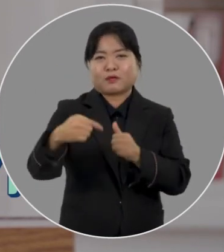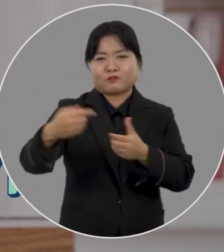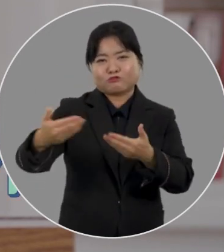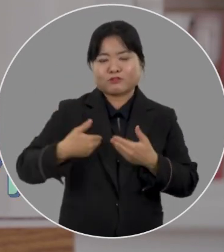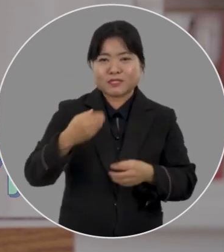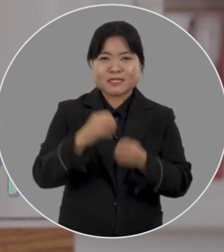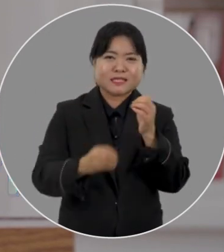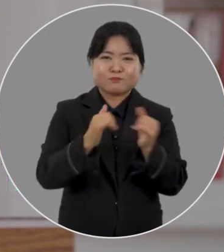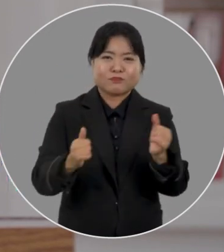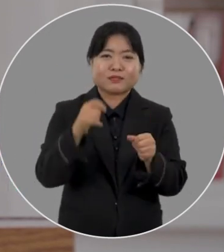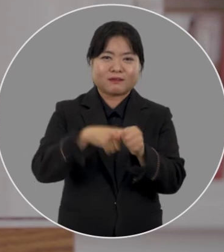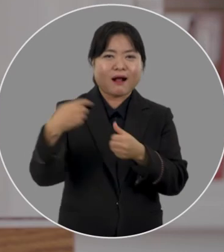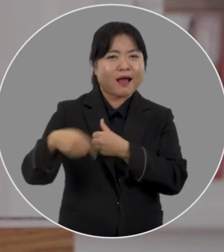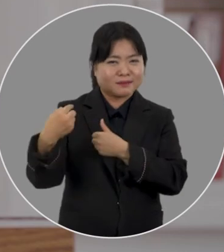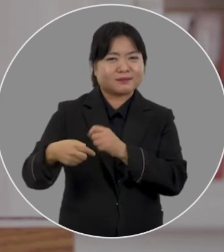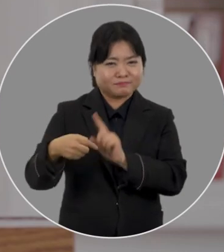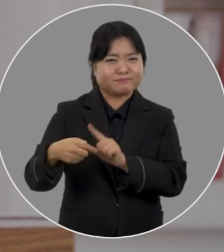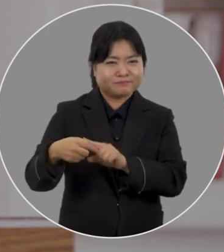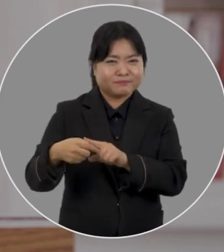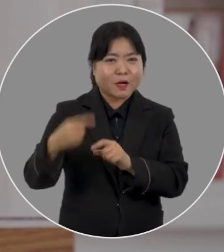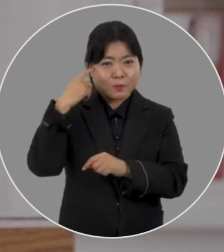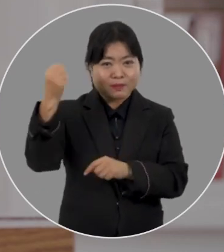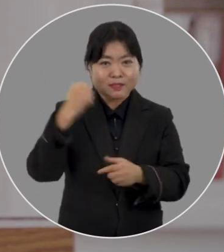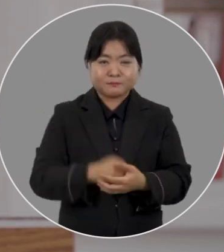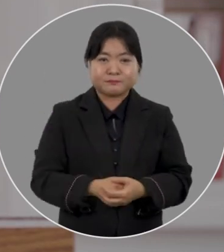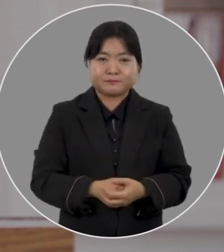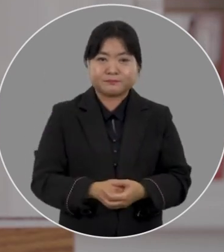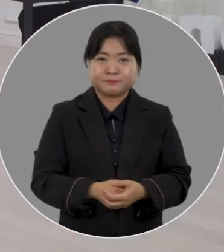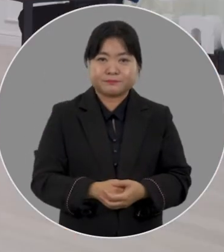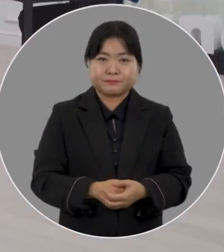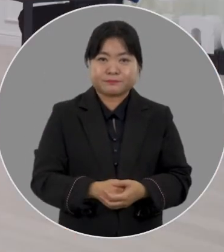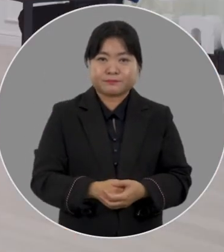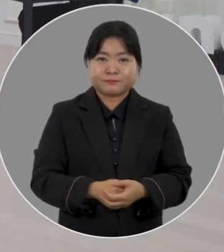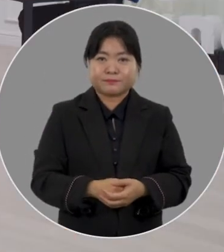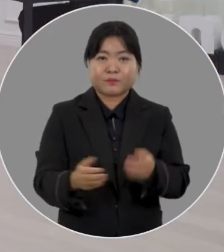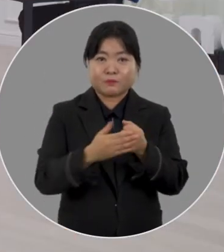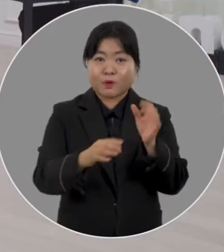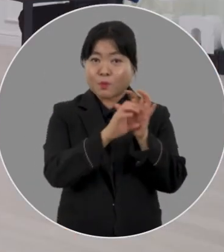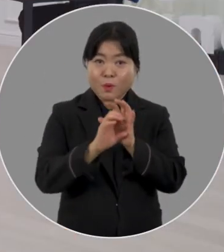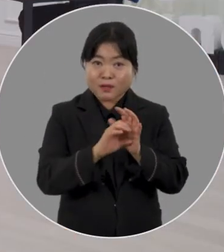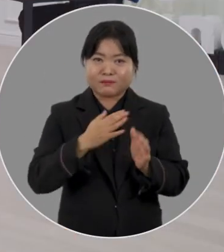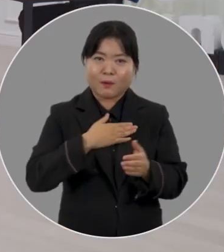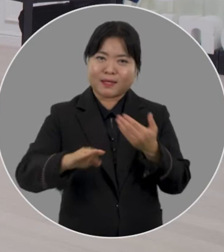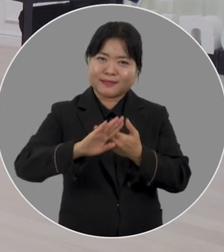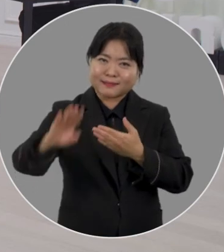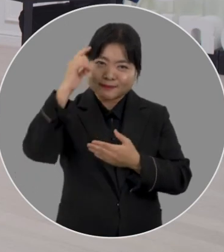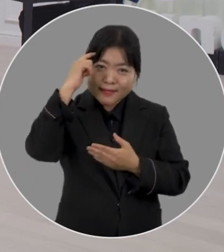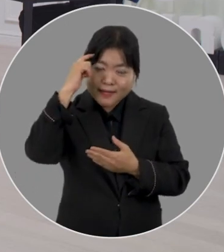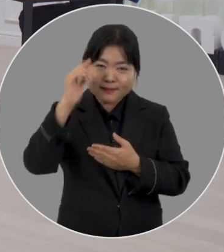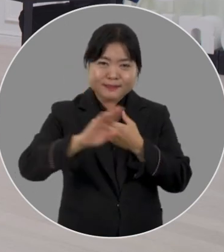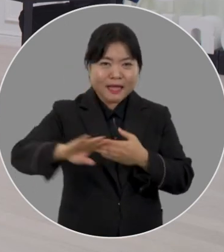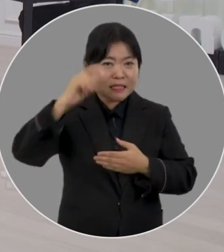주는 인문학적 어떤 가르침이 아닐까. 네. 뭐 저는 그런 생각도 강하게 해보고요. 그런 면에서 코로나는 나와 다른